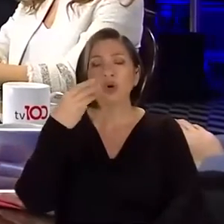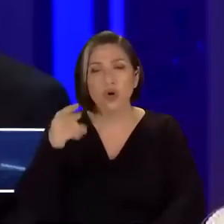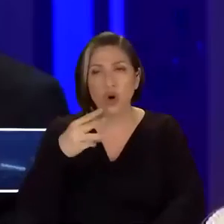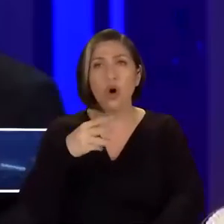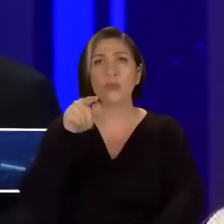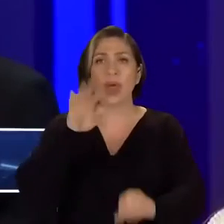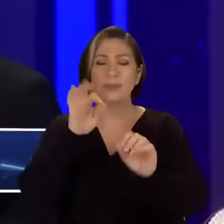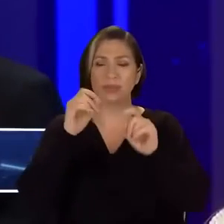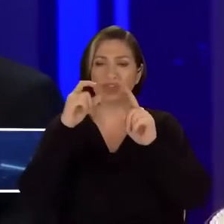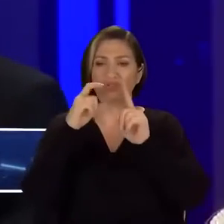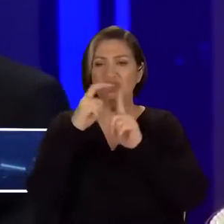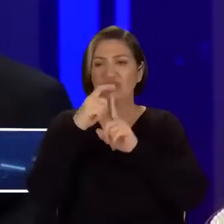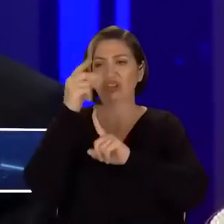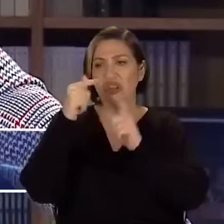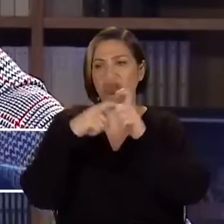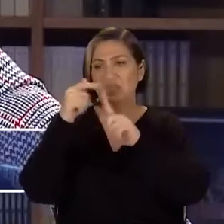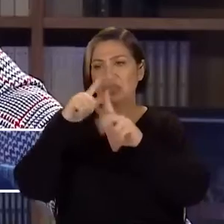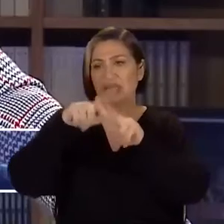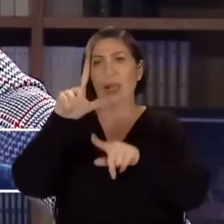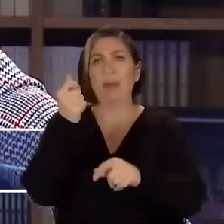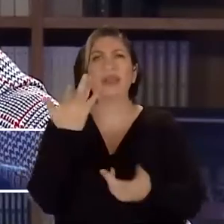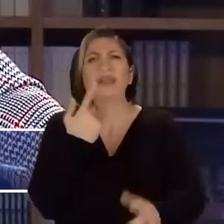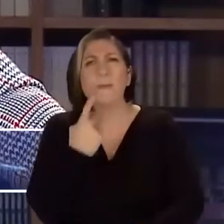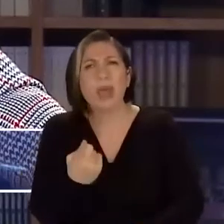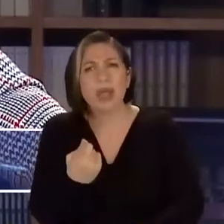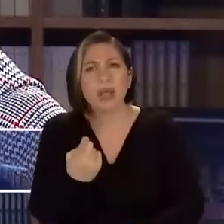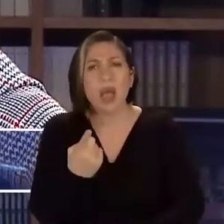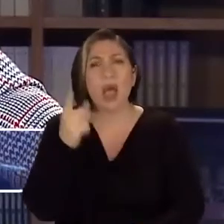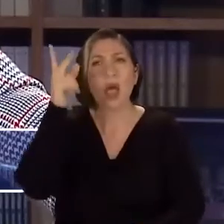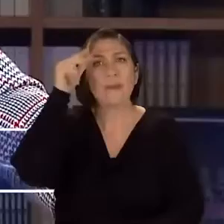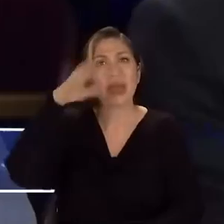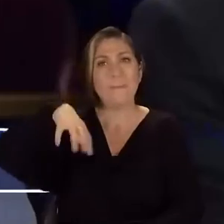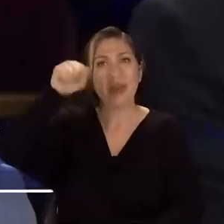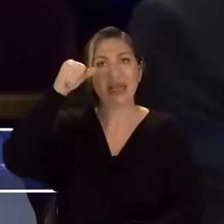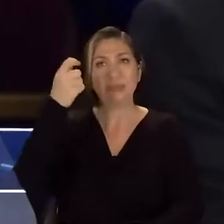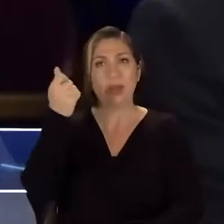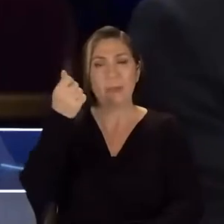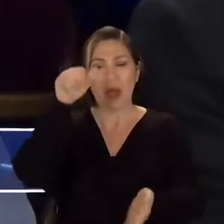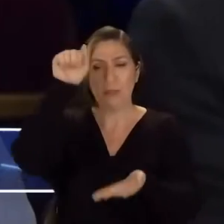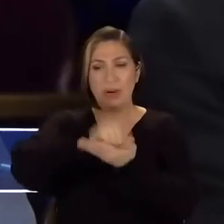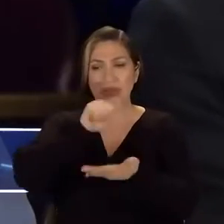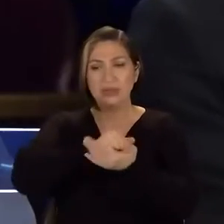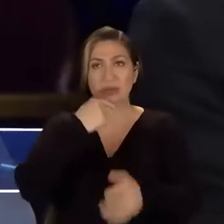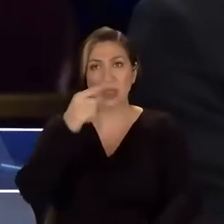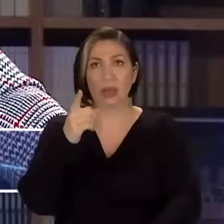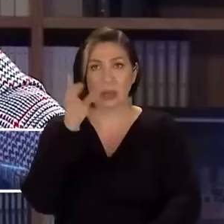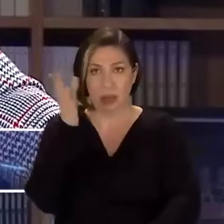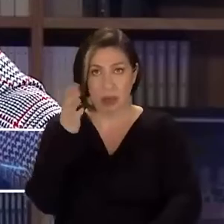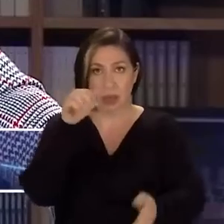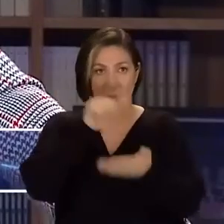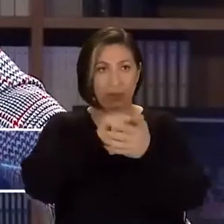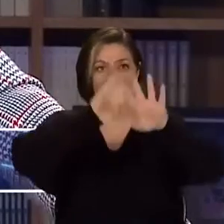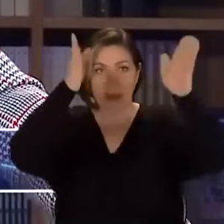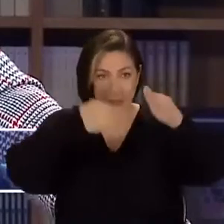aslında dijitalleşmiş paralar. Ne demek istiyoruz? Yani mesela Amerikan Merkez Bankası para bastı dediğimiz zaman gidip de